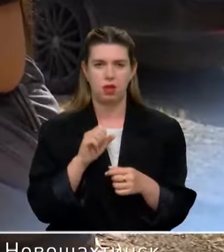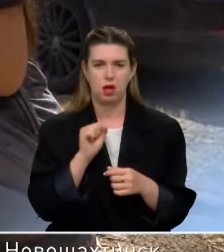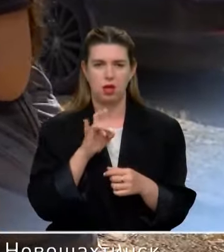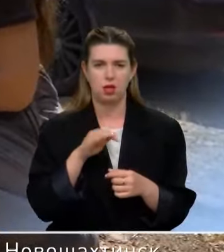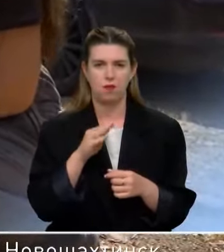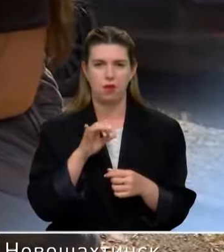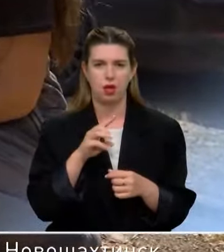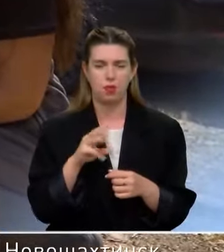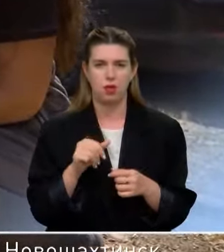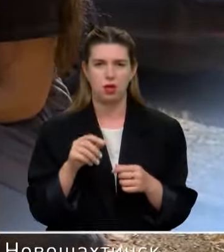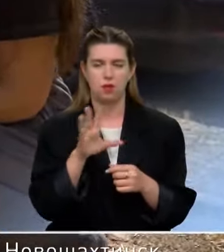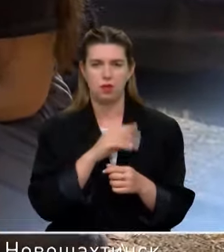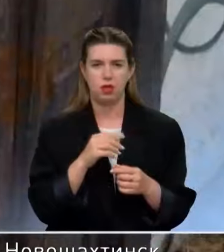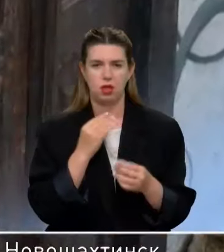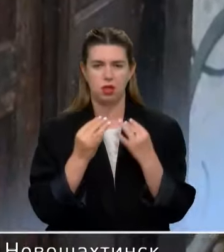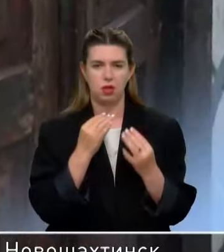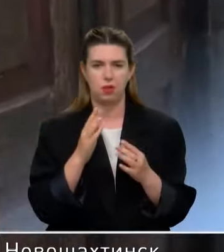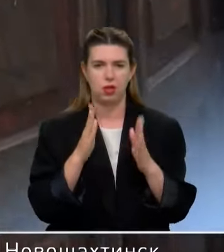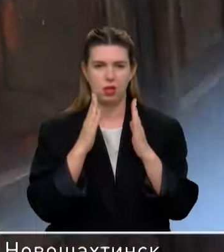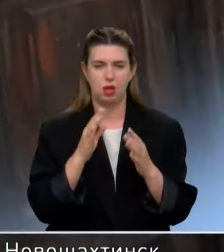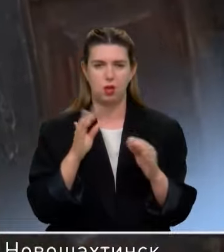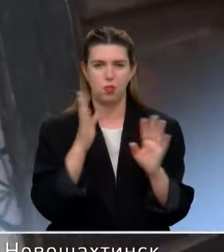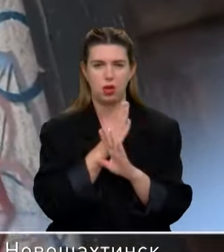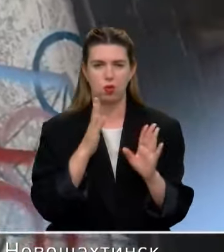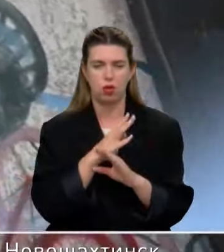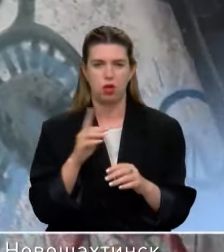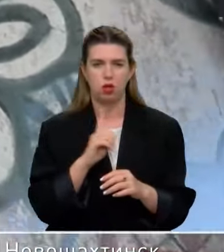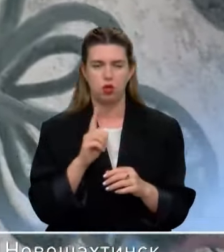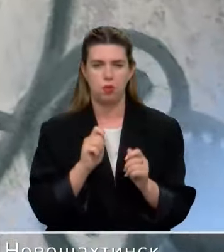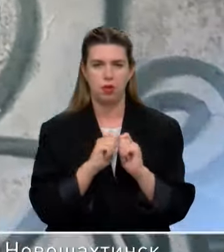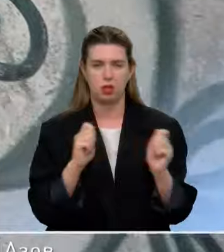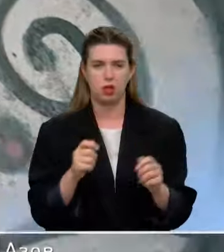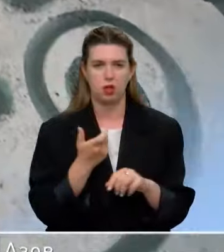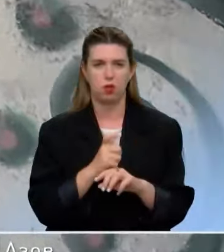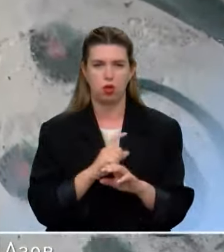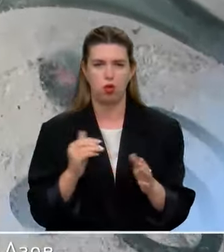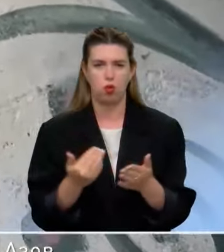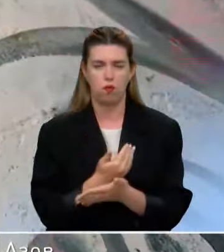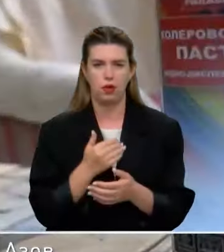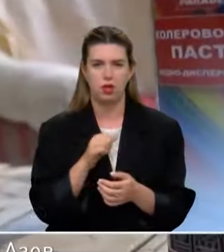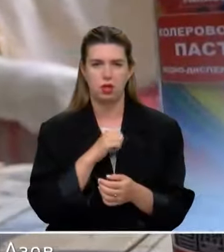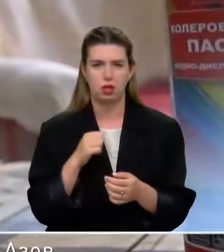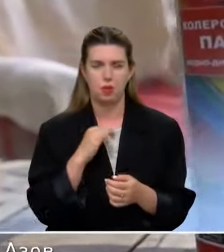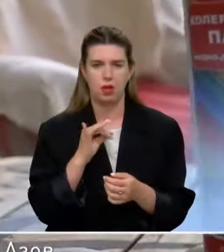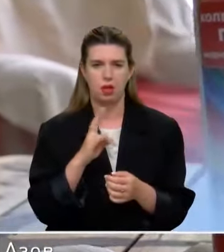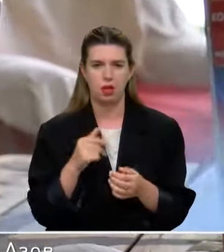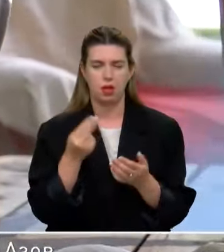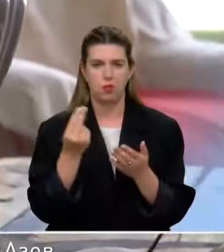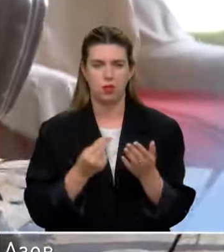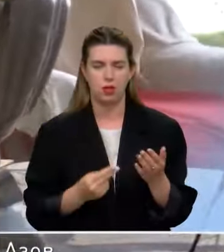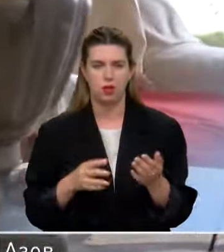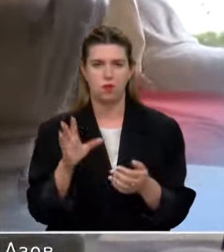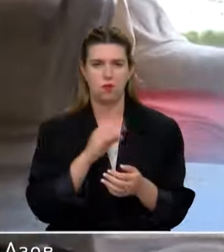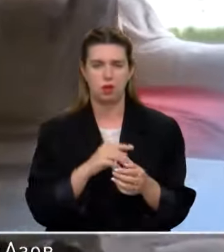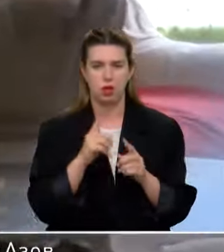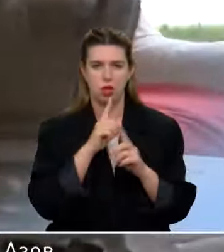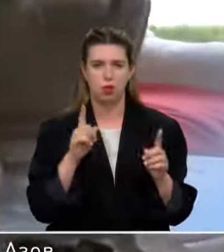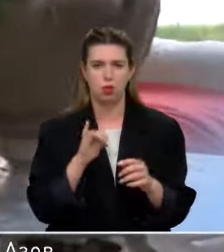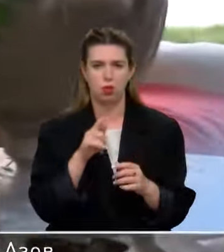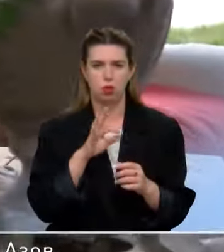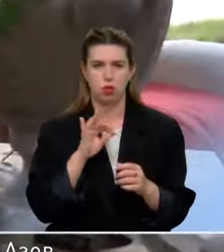арт-фест остаются Наедине с идеями и природой чтобы создать нечто новое сама Инна расписывает стены геометрическими